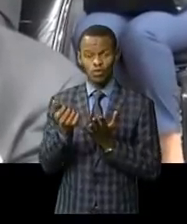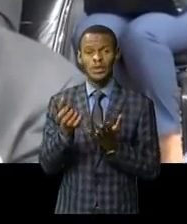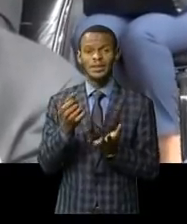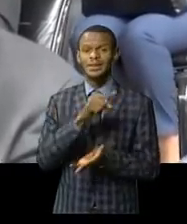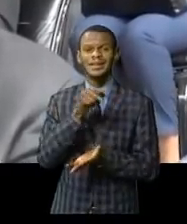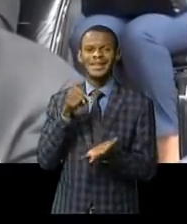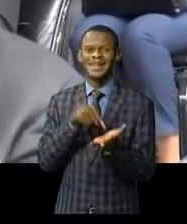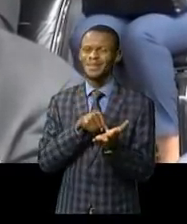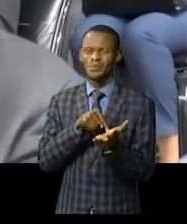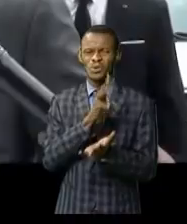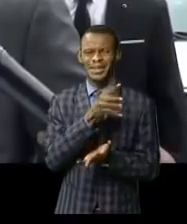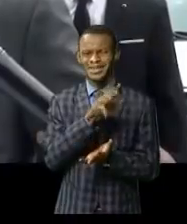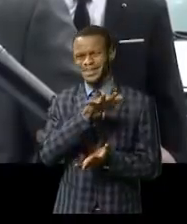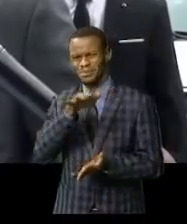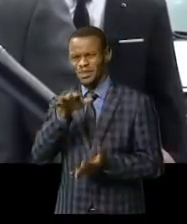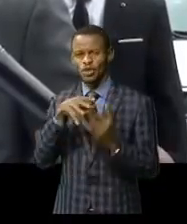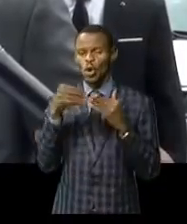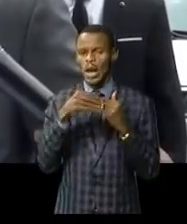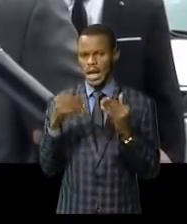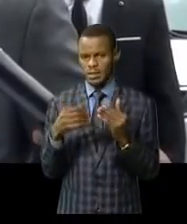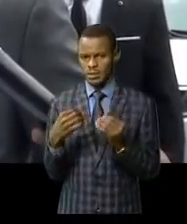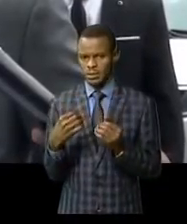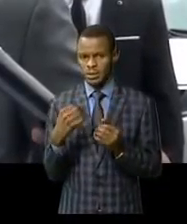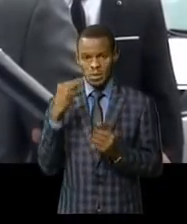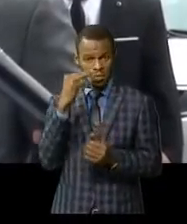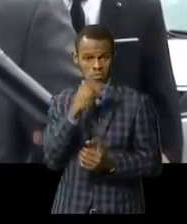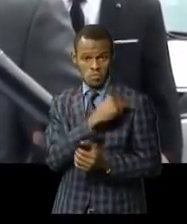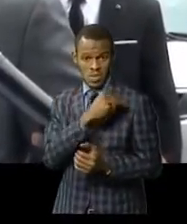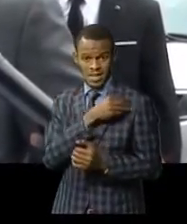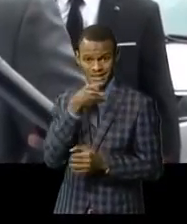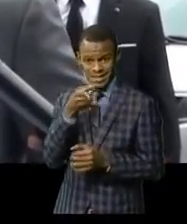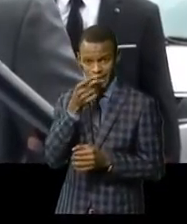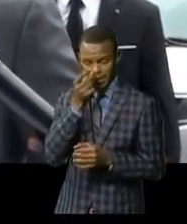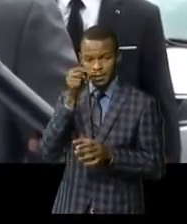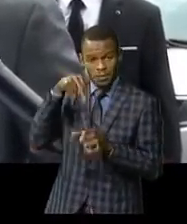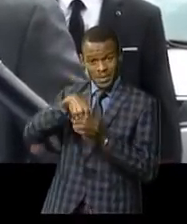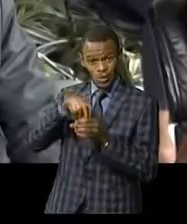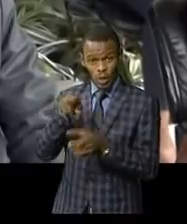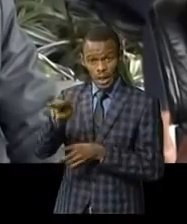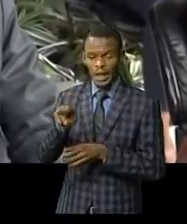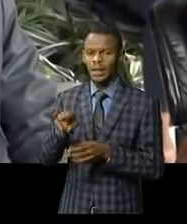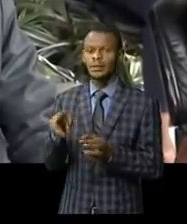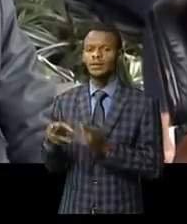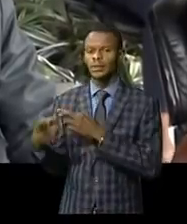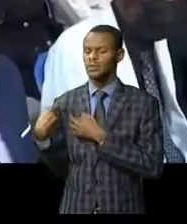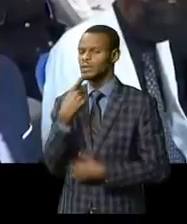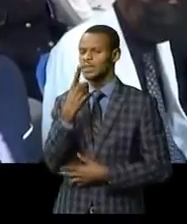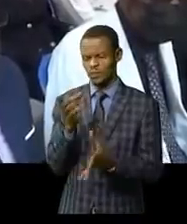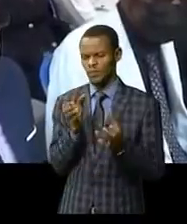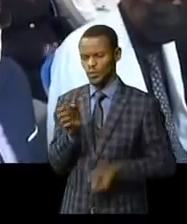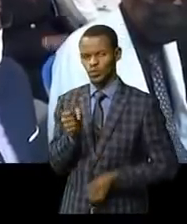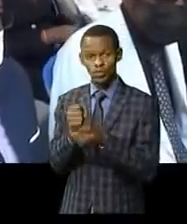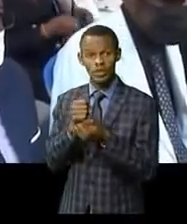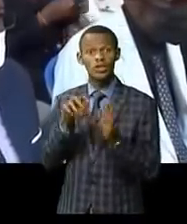$1 400 000 américains. Didier Boudimbou, en tant que patron du secteur, réitère son vœu de voir la Sonahydrock opérer comme un géant pétrolier du